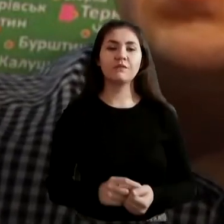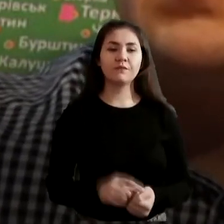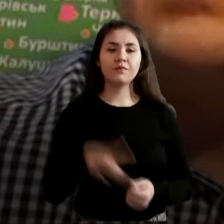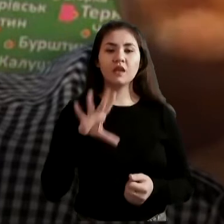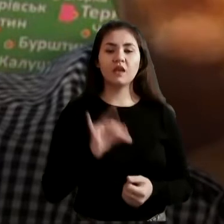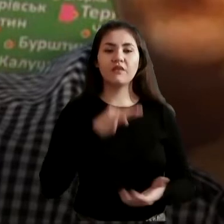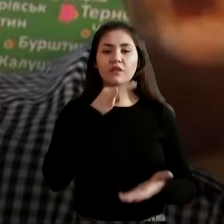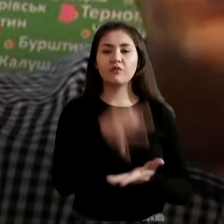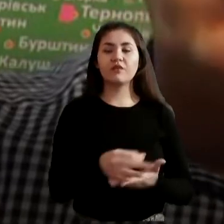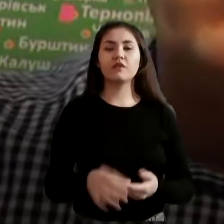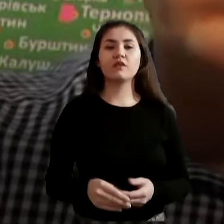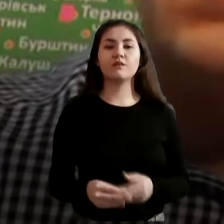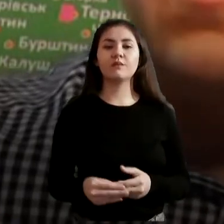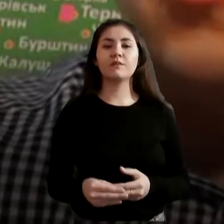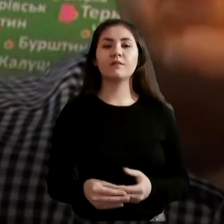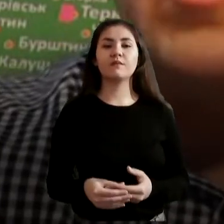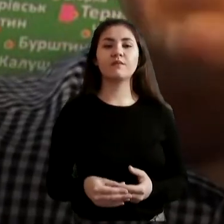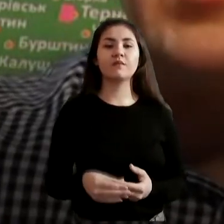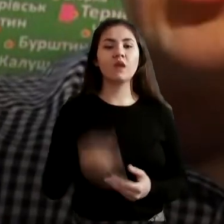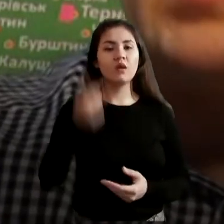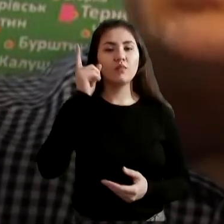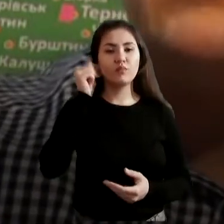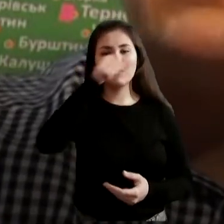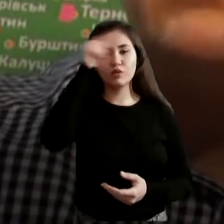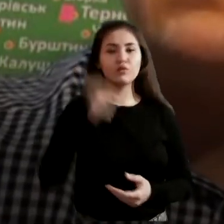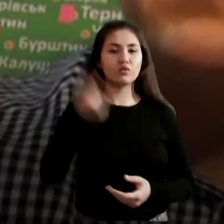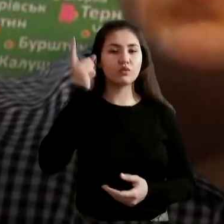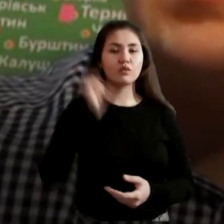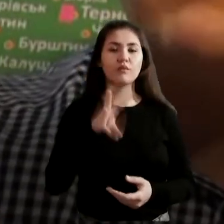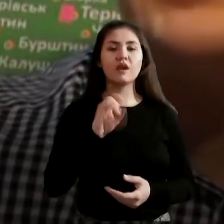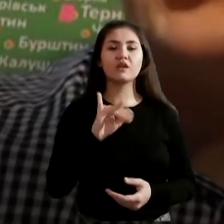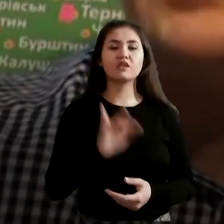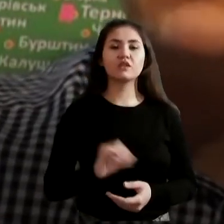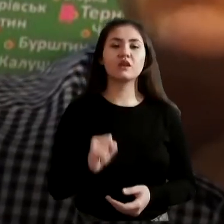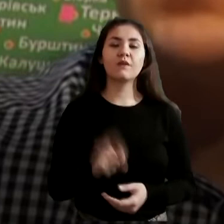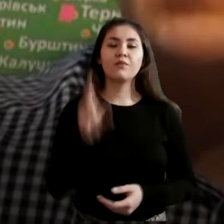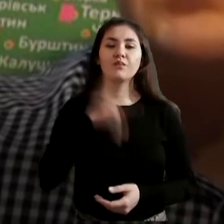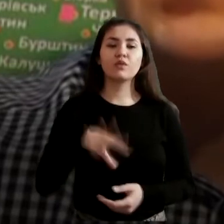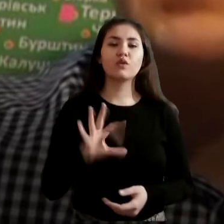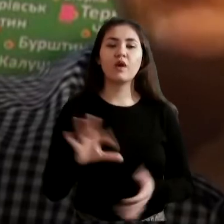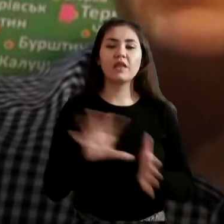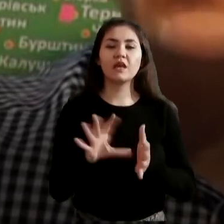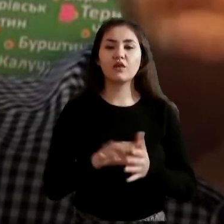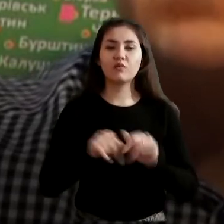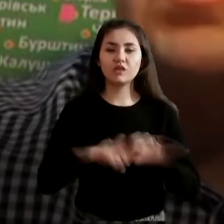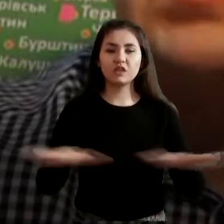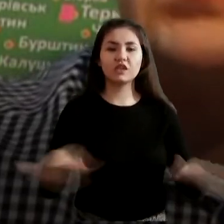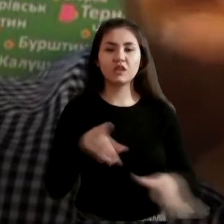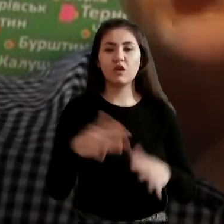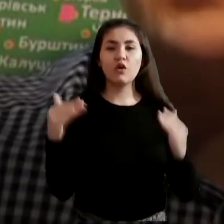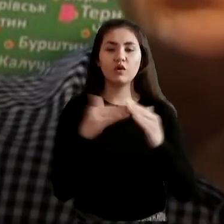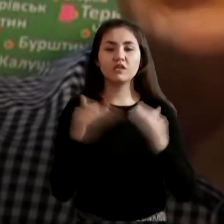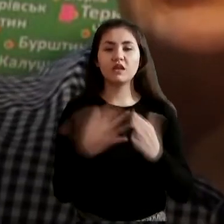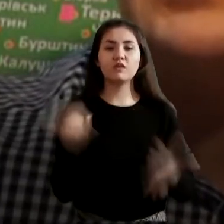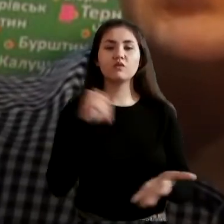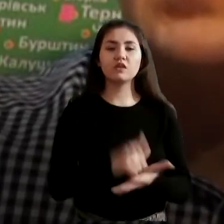відповідно, по-новому оновлюється мережа до енергопостачання до тієї оселі, де буде